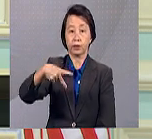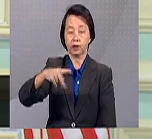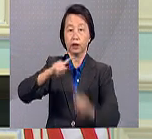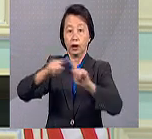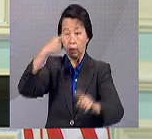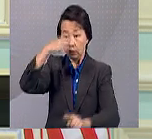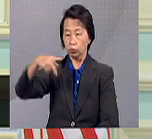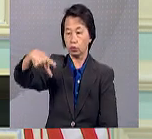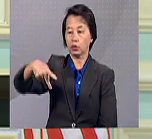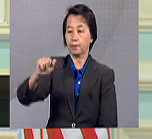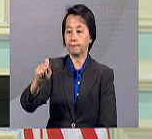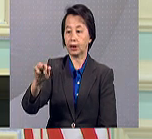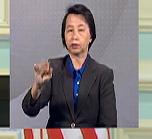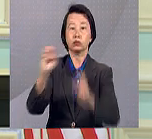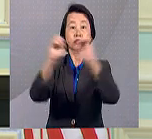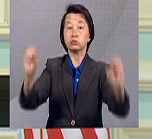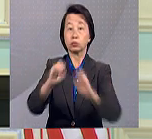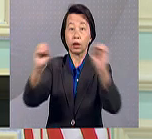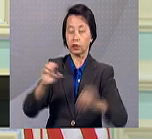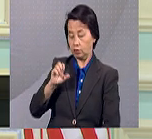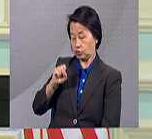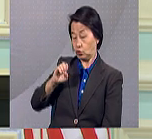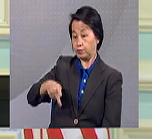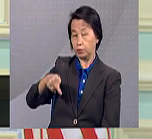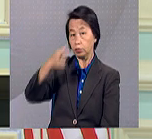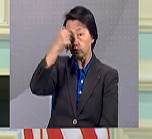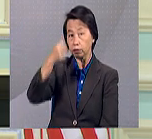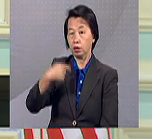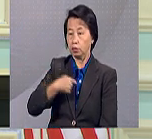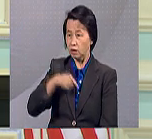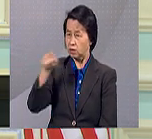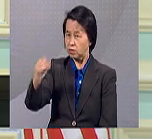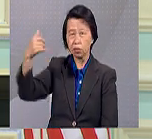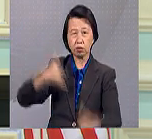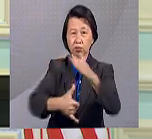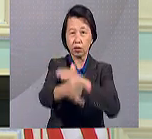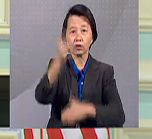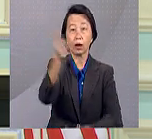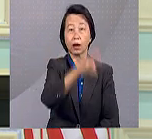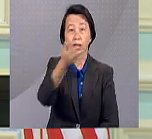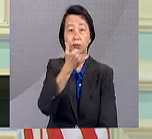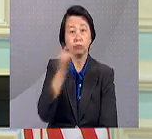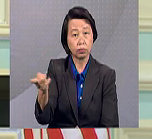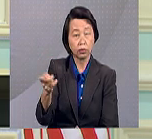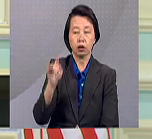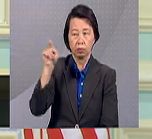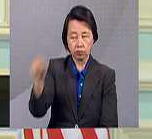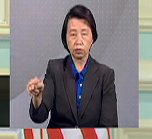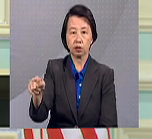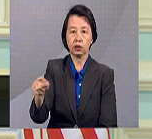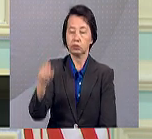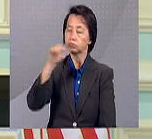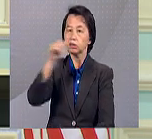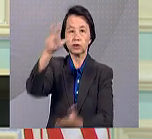Tetapi bagi parti tidak ada SOP. Kerana bagi kita mereka masuk secara haram. Jadi mereka adalah